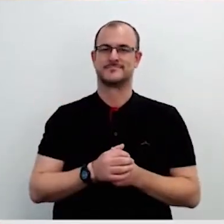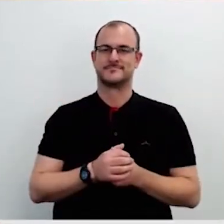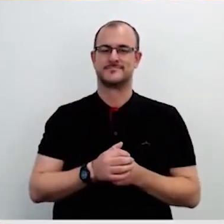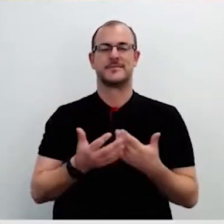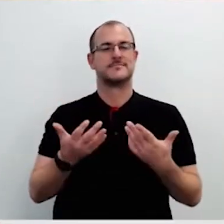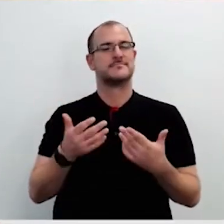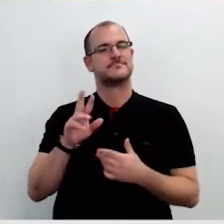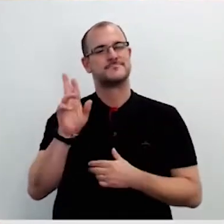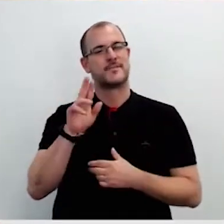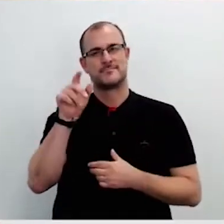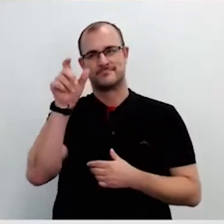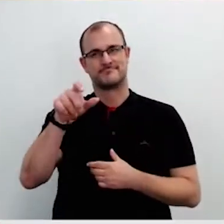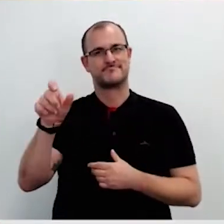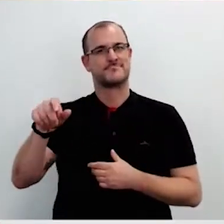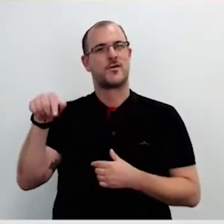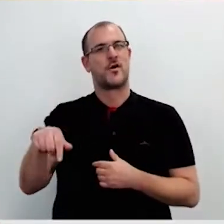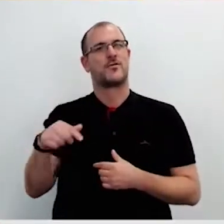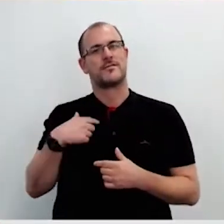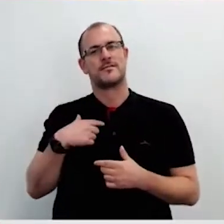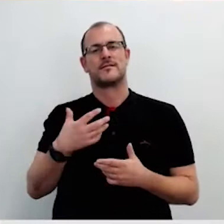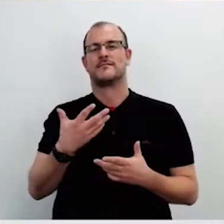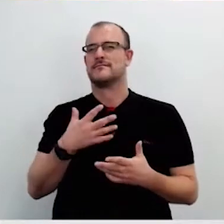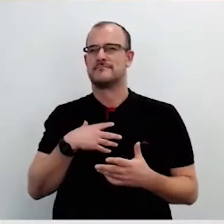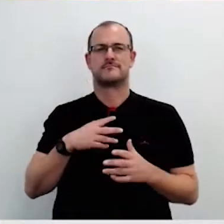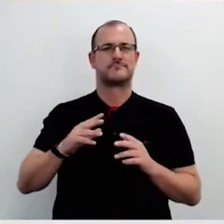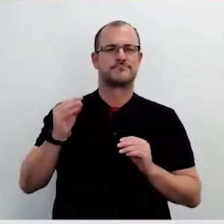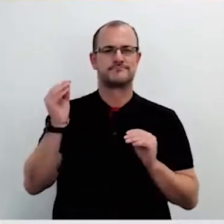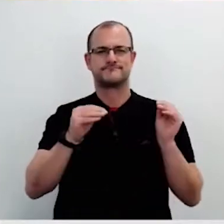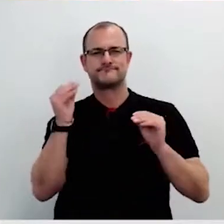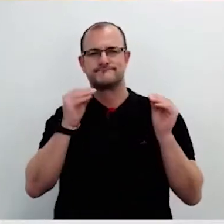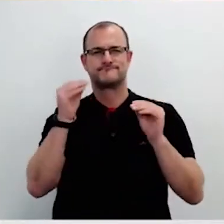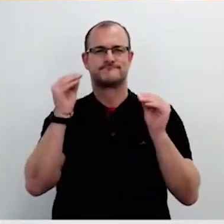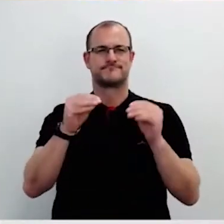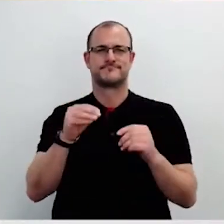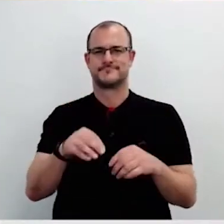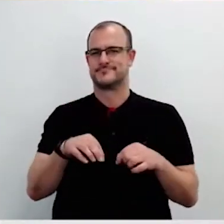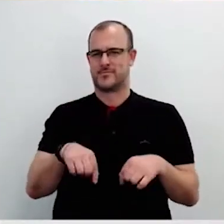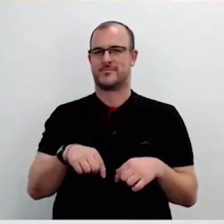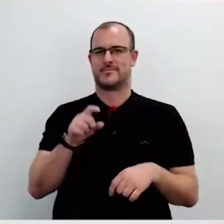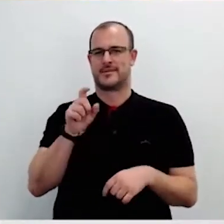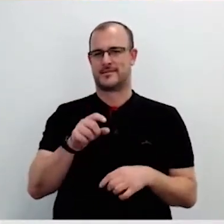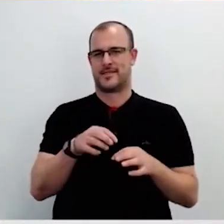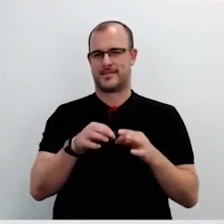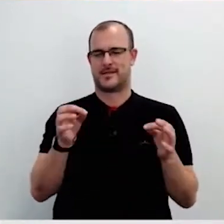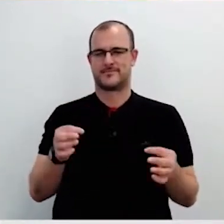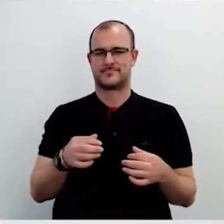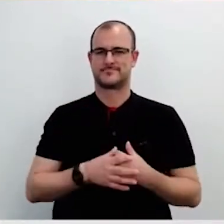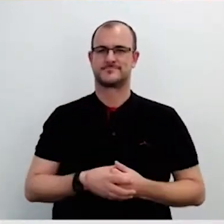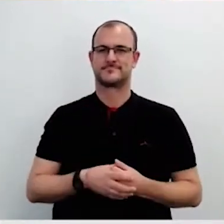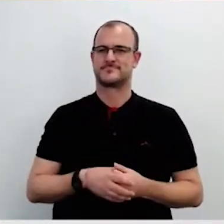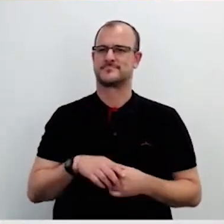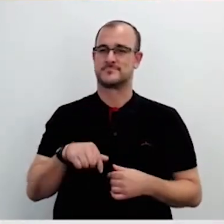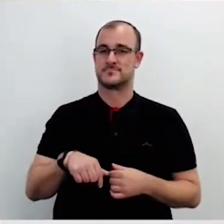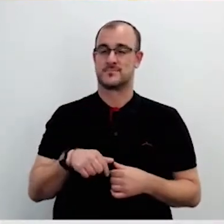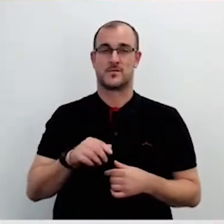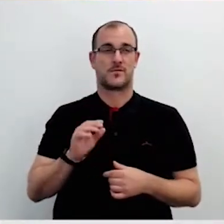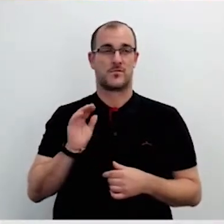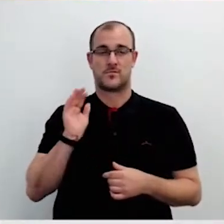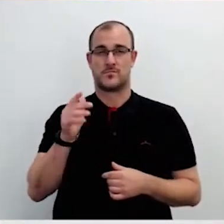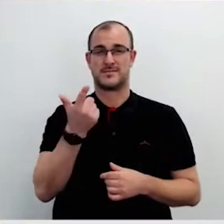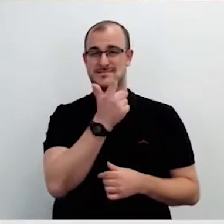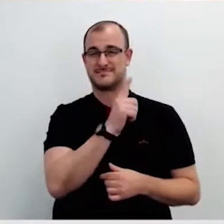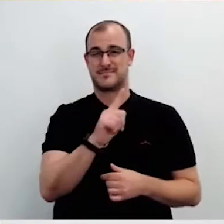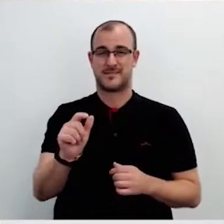die den Digitaltag so zahlreich mitgestalten. Ja, dass heute so viele Menschen bei über